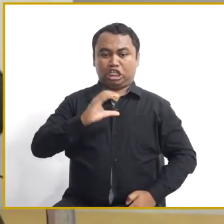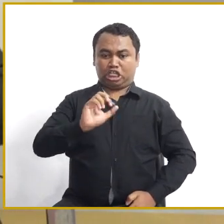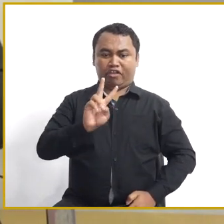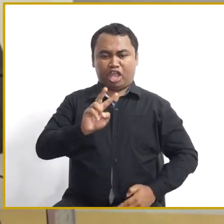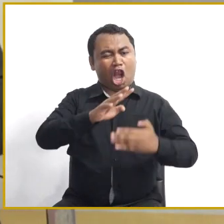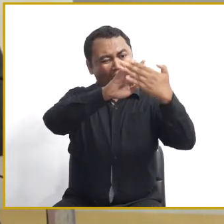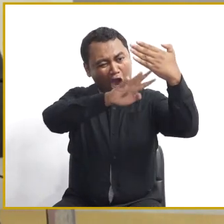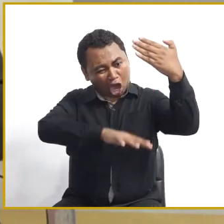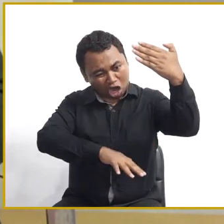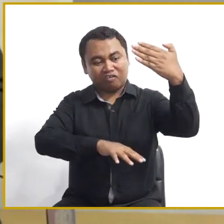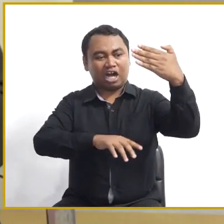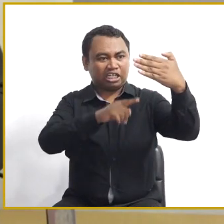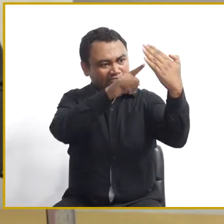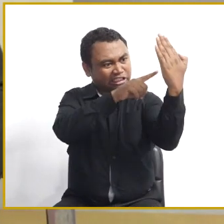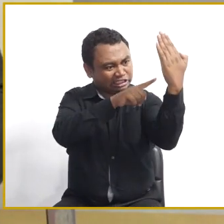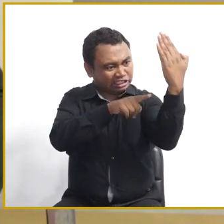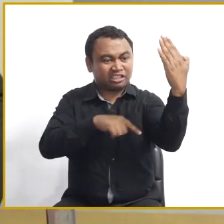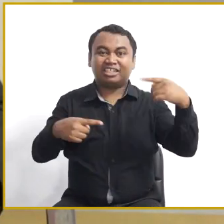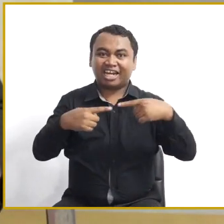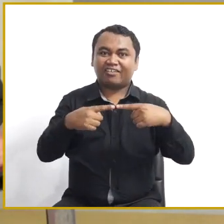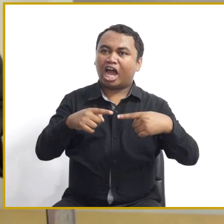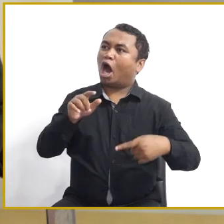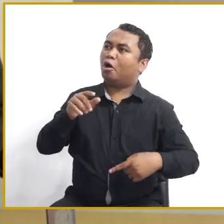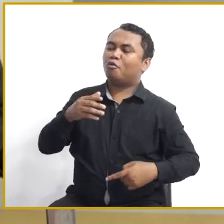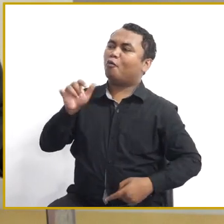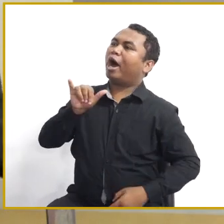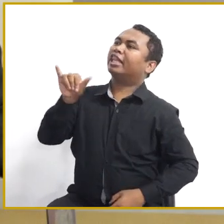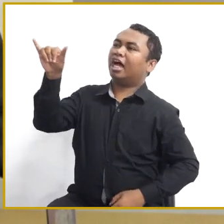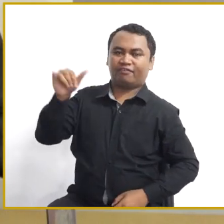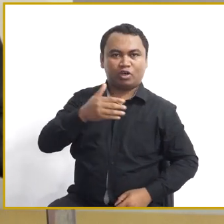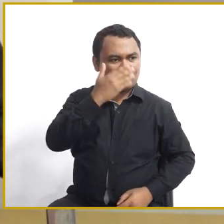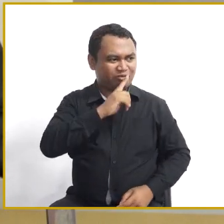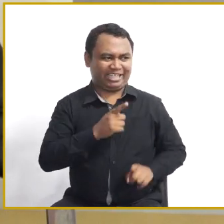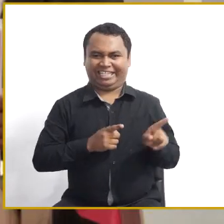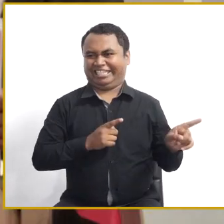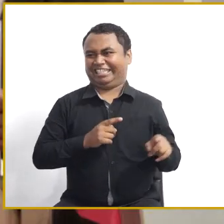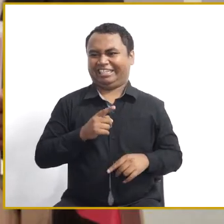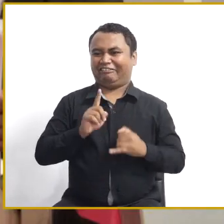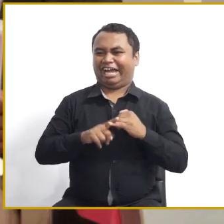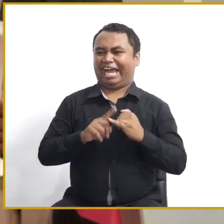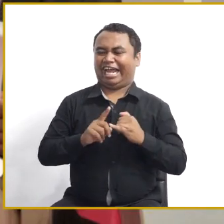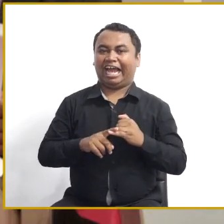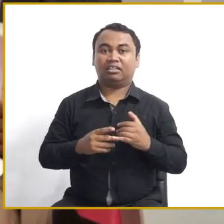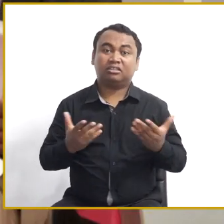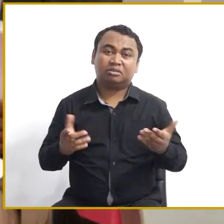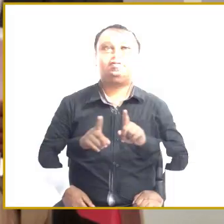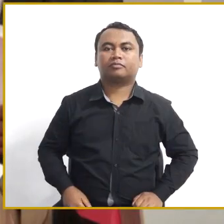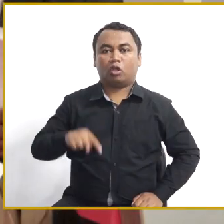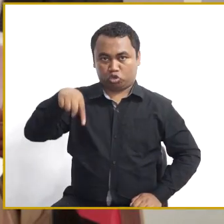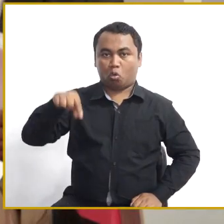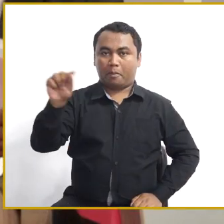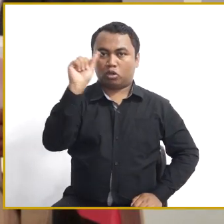vao mivoaka tsy vato anao de efa reny le gisitra e, de aiza de tsy hamenatra ve zany? Nahoana indray ny fomba hiadivana amin'ity